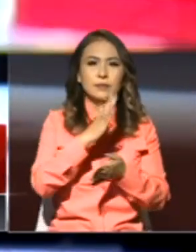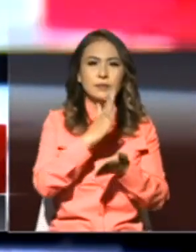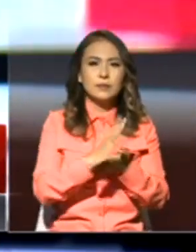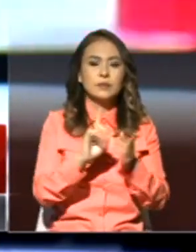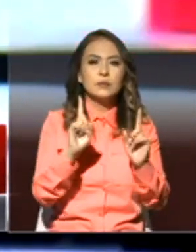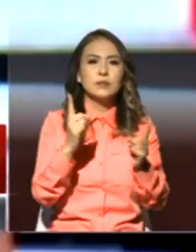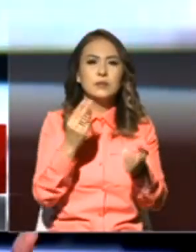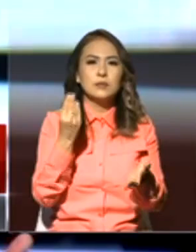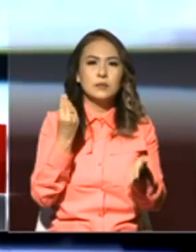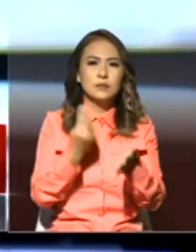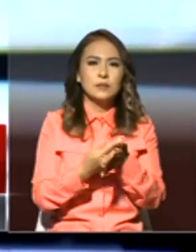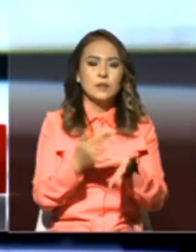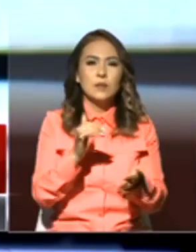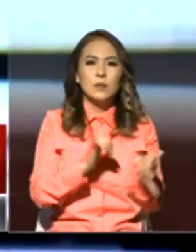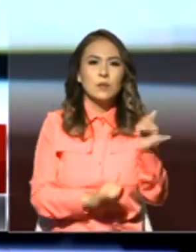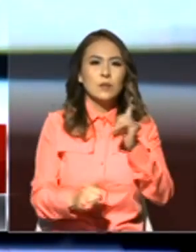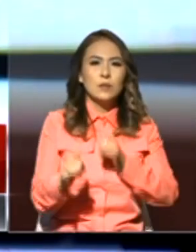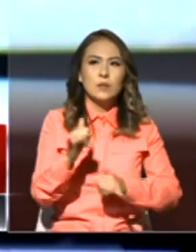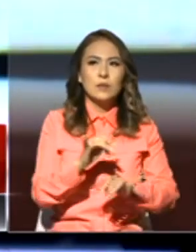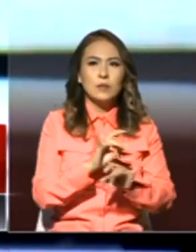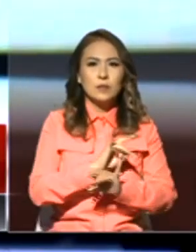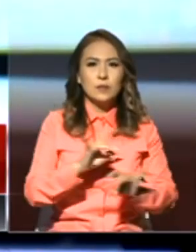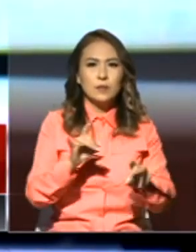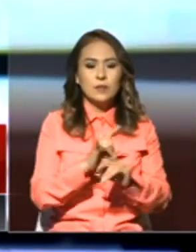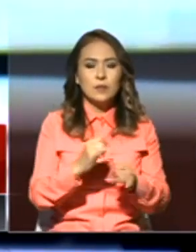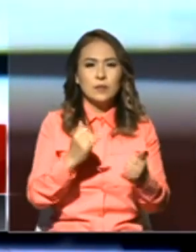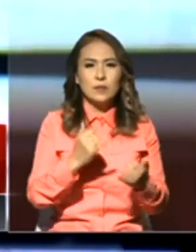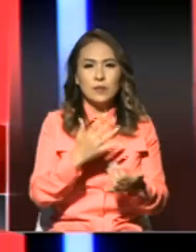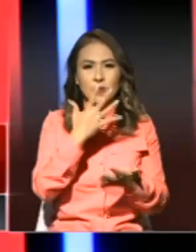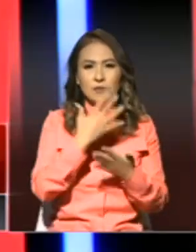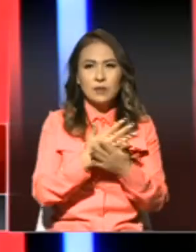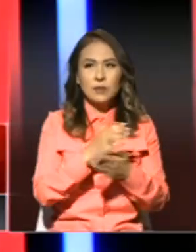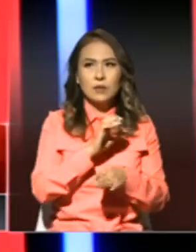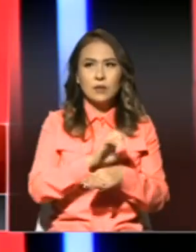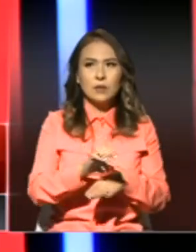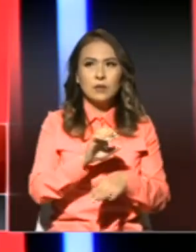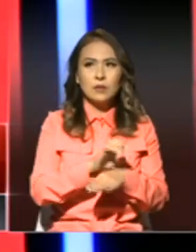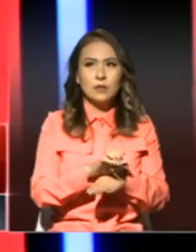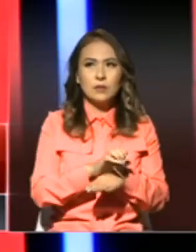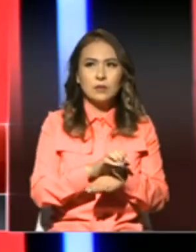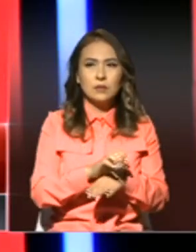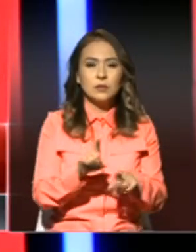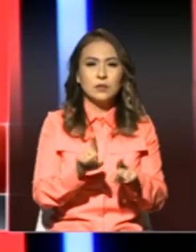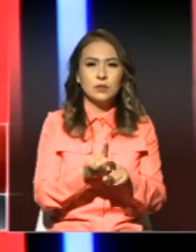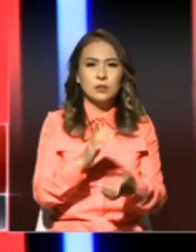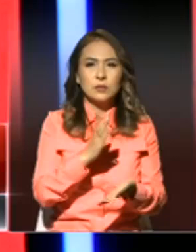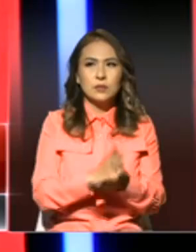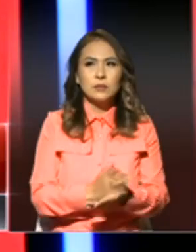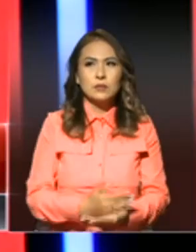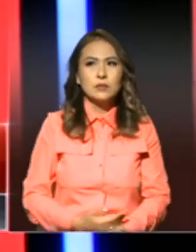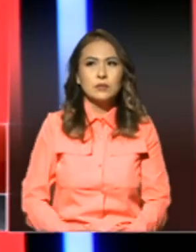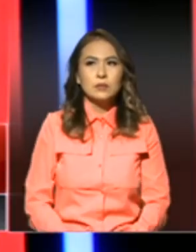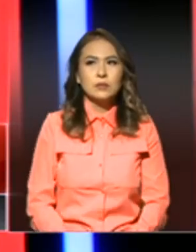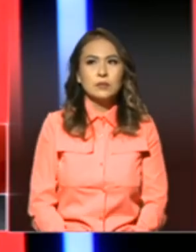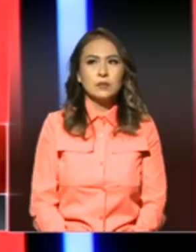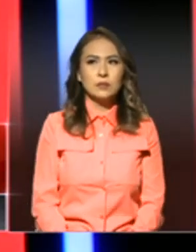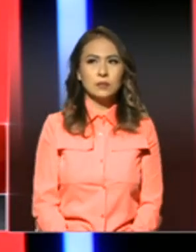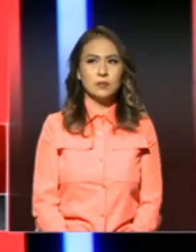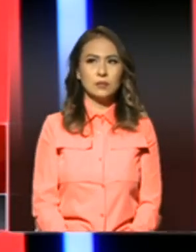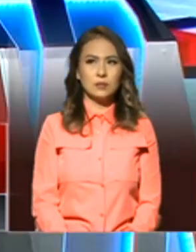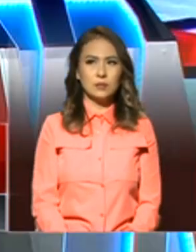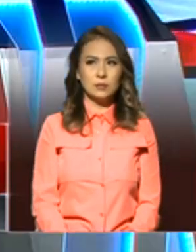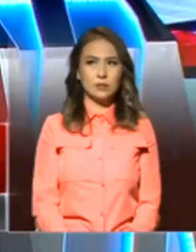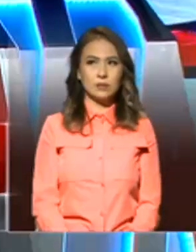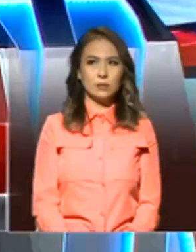баға? Қайдағы инфляцияны айтып отырмыз біз? Өзіміз өндірсек дейсіздер. Біз өзімізді өндіріп жатырмыз ғой, Рүстем мырза. Осының бәрі,